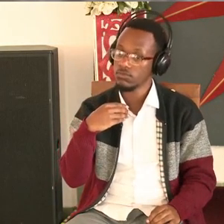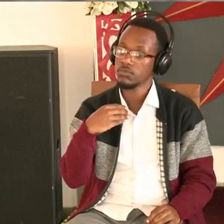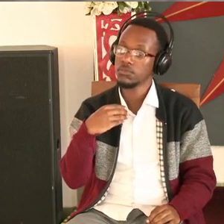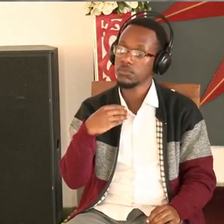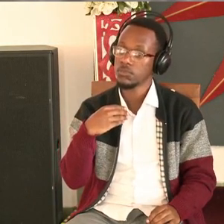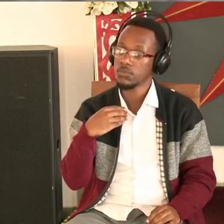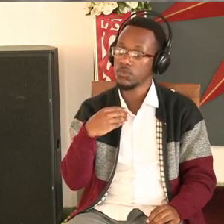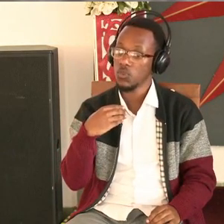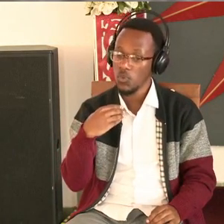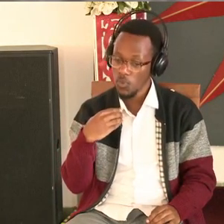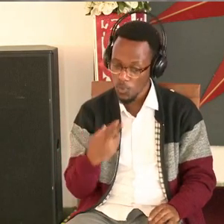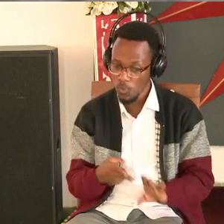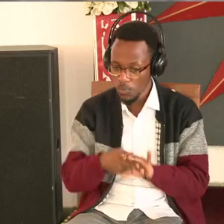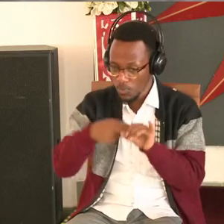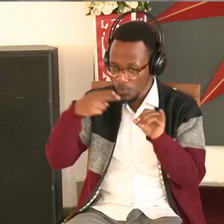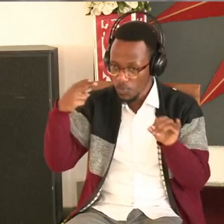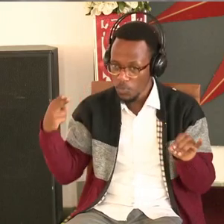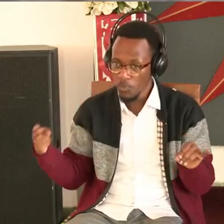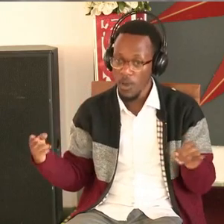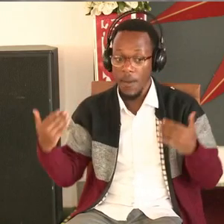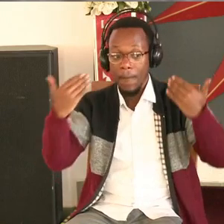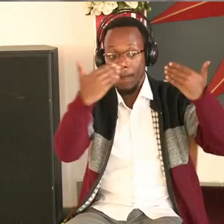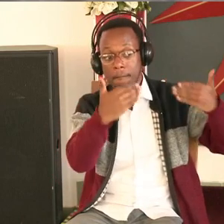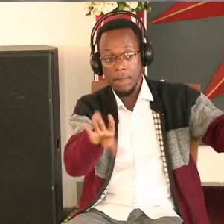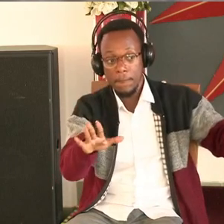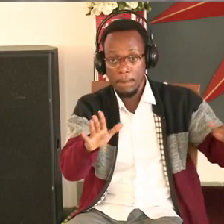na bava mwisezerana ari nta mpamvu